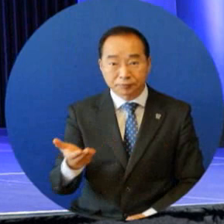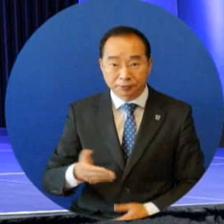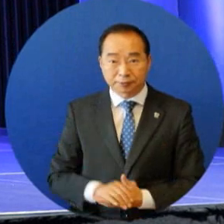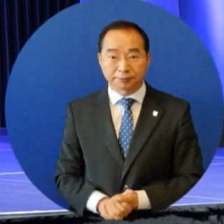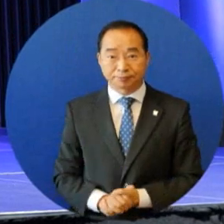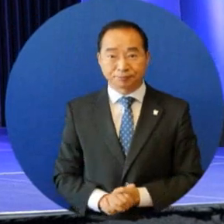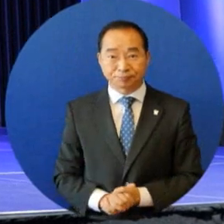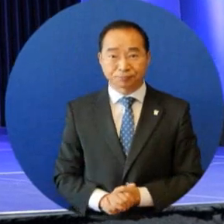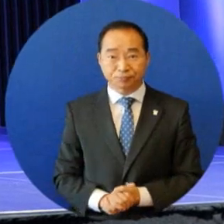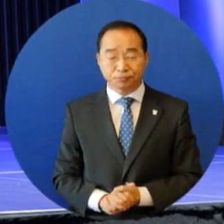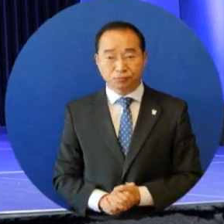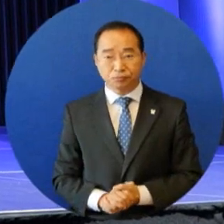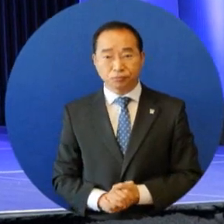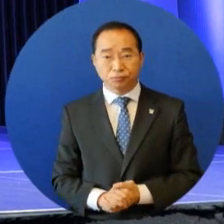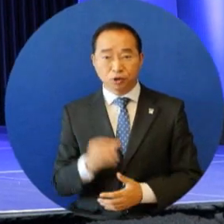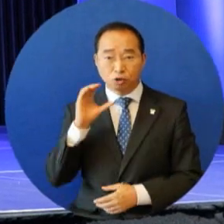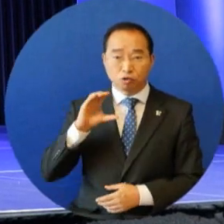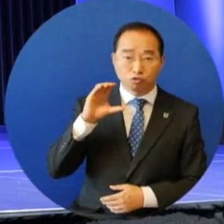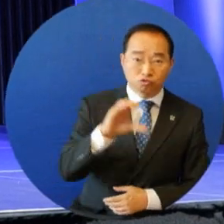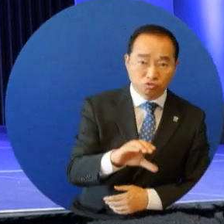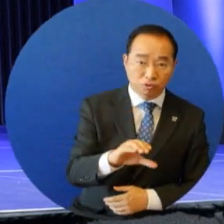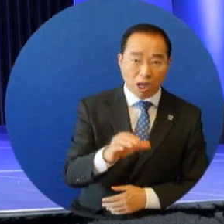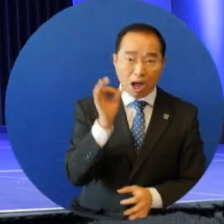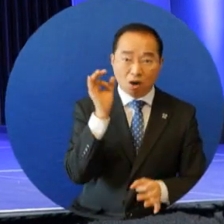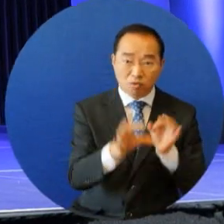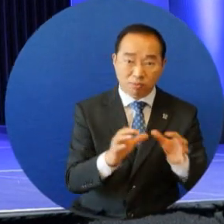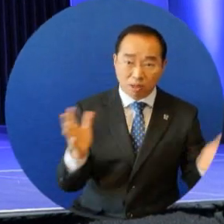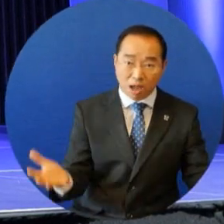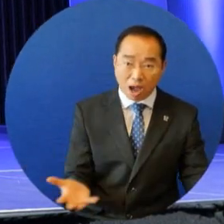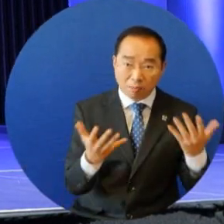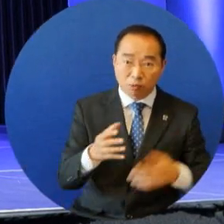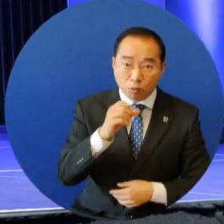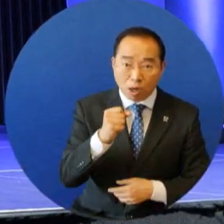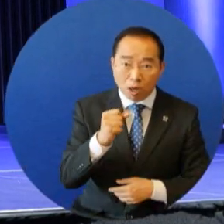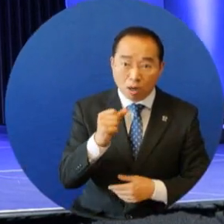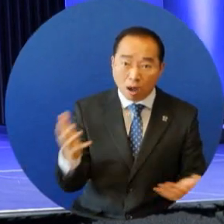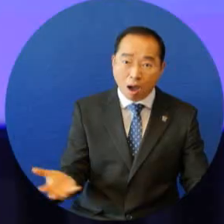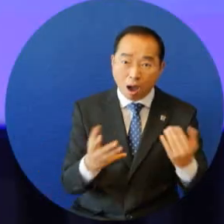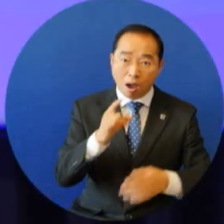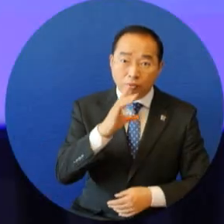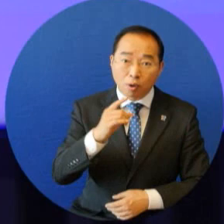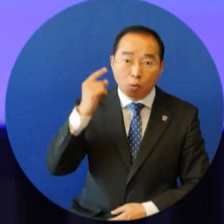여러분들은 왜 투자 소비가 살아나지 않는다고 생각하십니까?